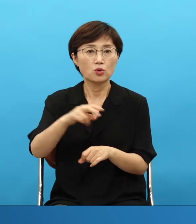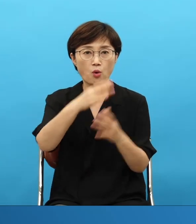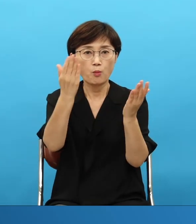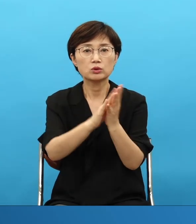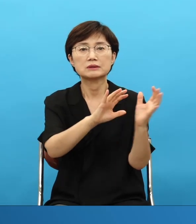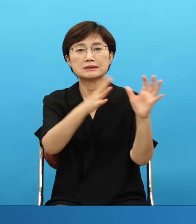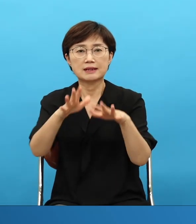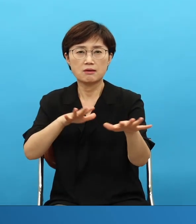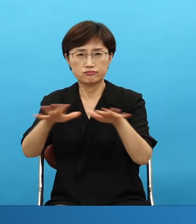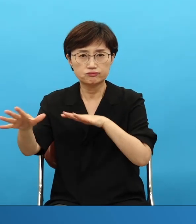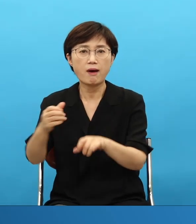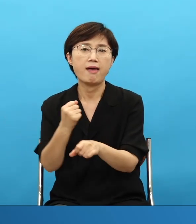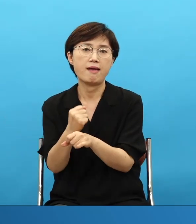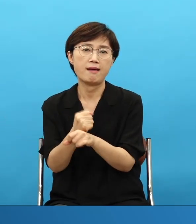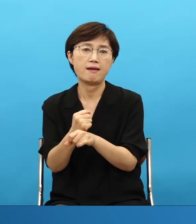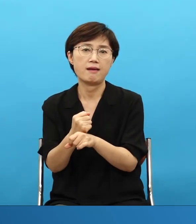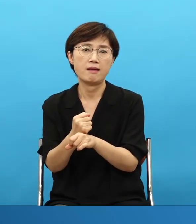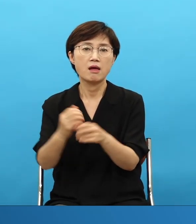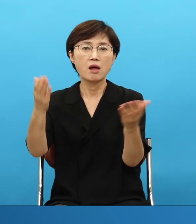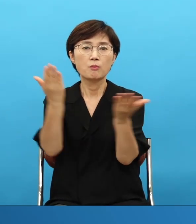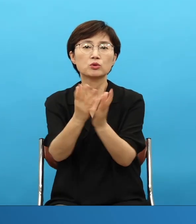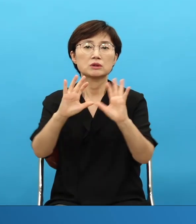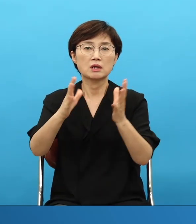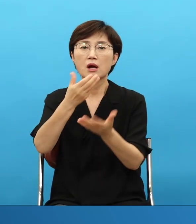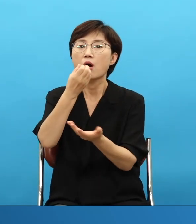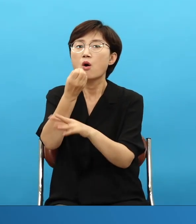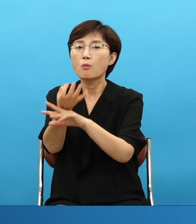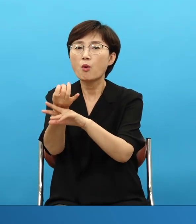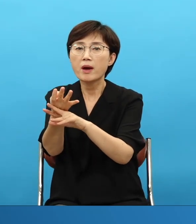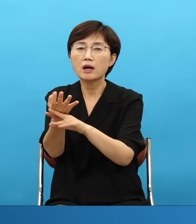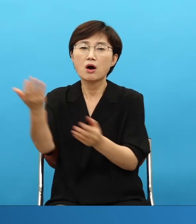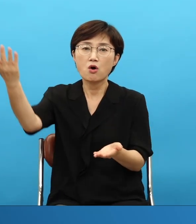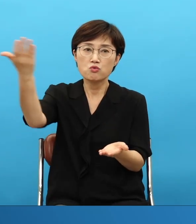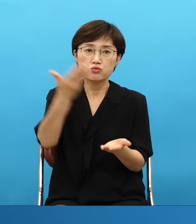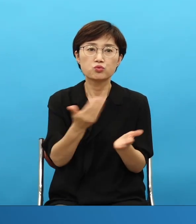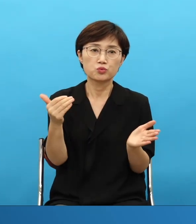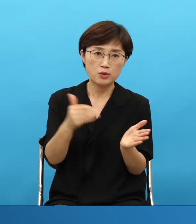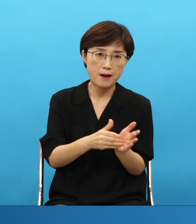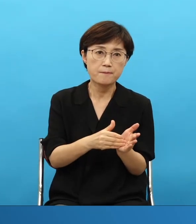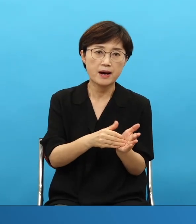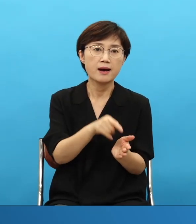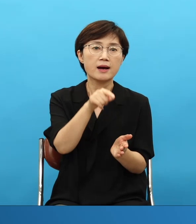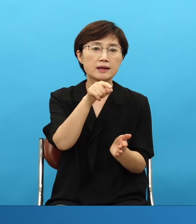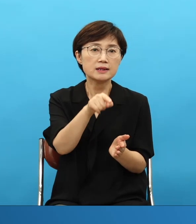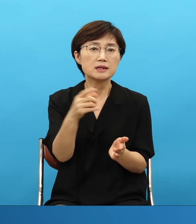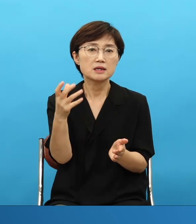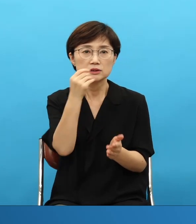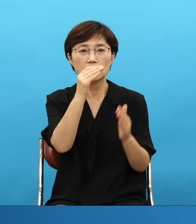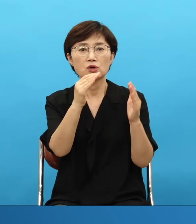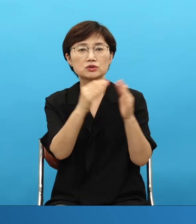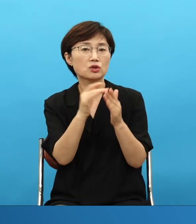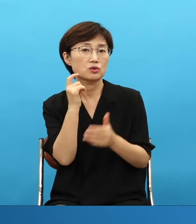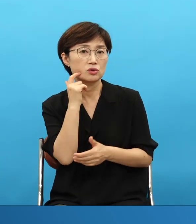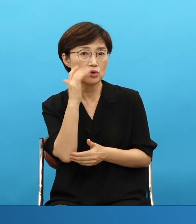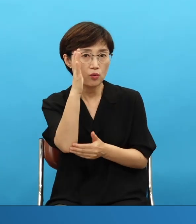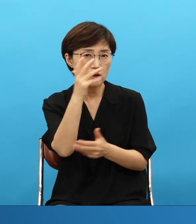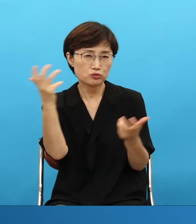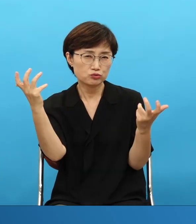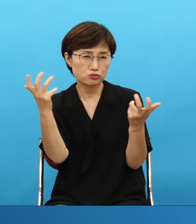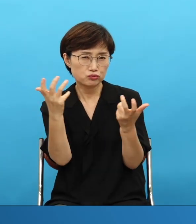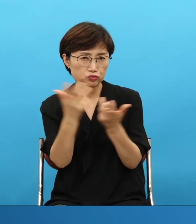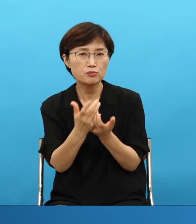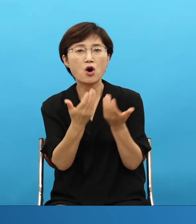또한 모든 나라를 진동시킬 것이며 모든 나라의 보배가 이르리니 내가 이 성전의